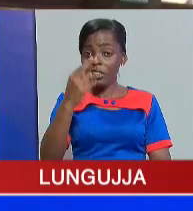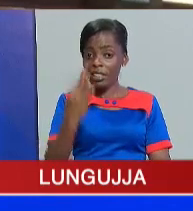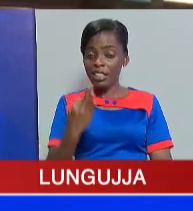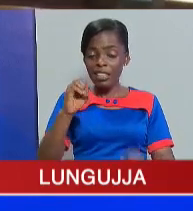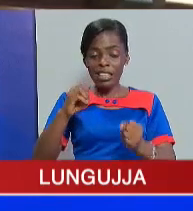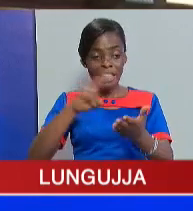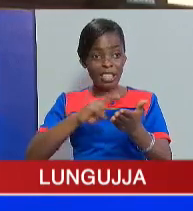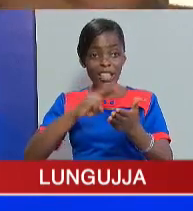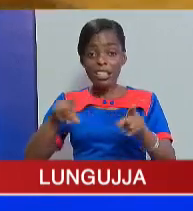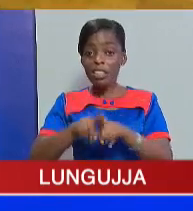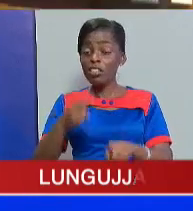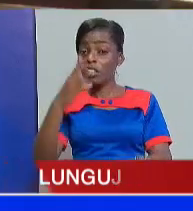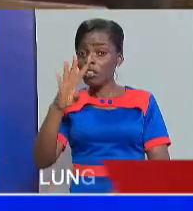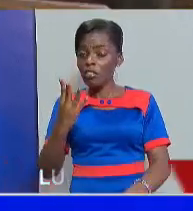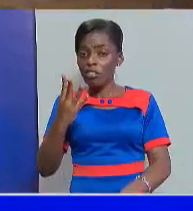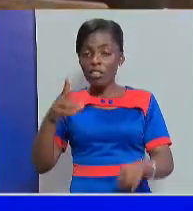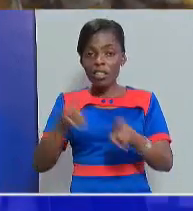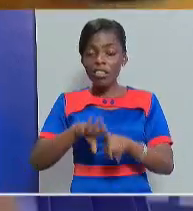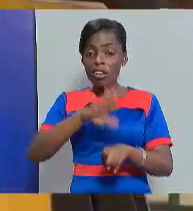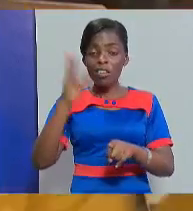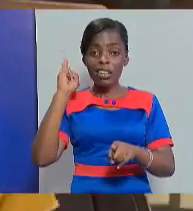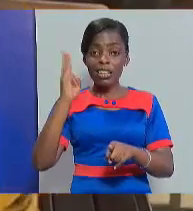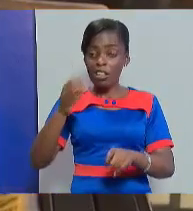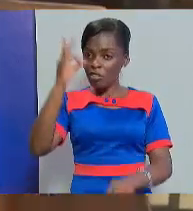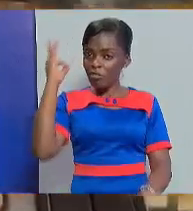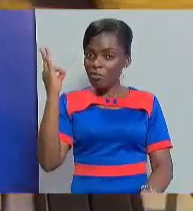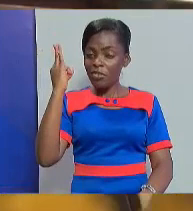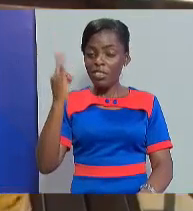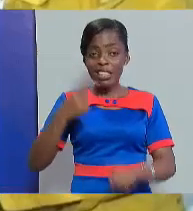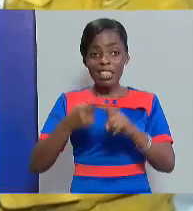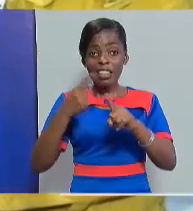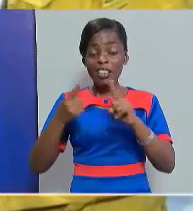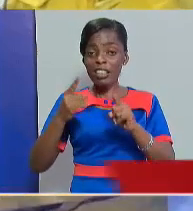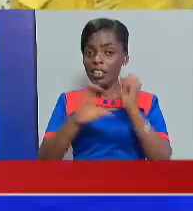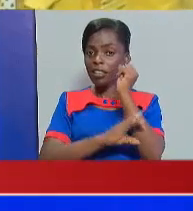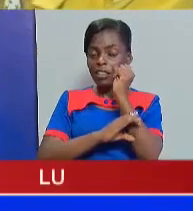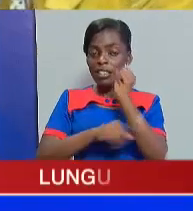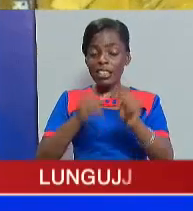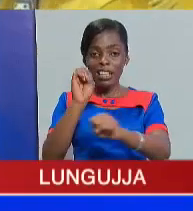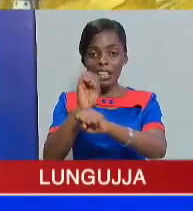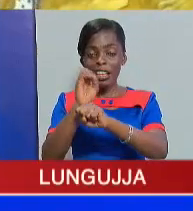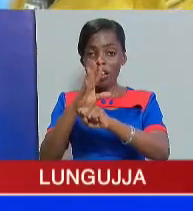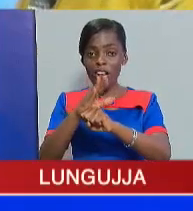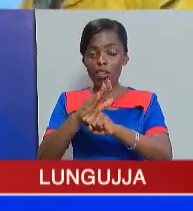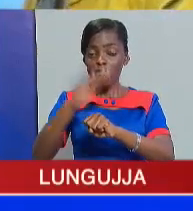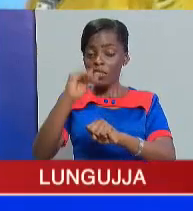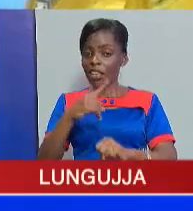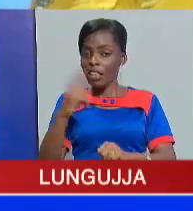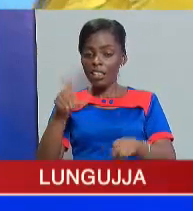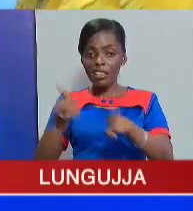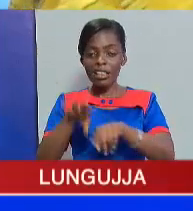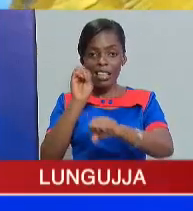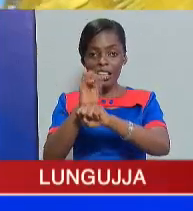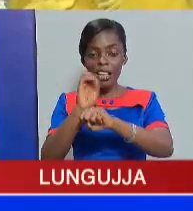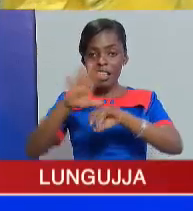najisomera 24 awo eno enjiri ey'obwakabaka erimala okubuulira amawanga gonna nno. Omusumba muwabudde obutaseesetuka n'amuwabula ne ku